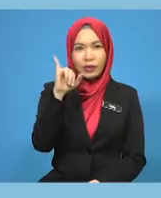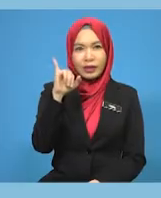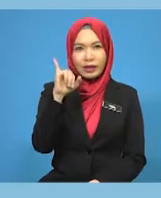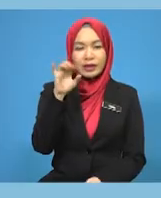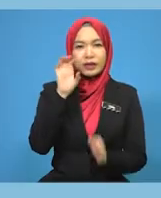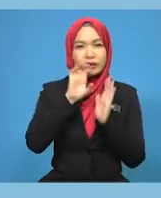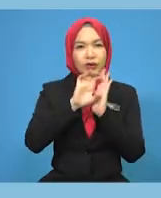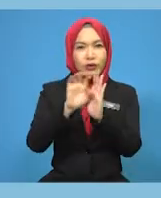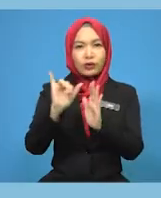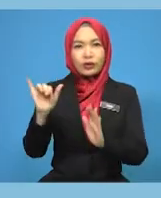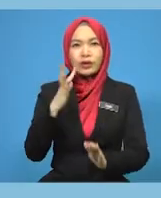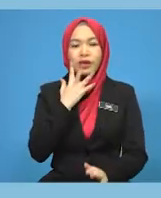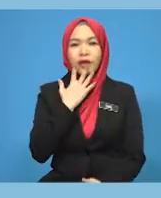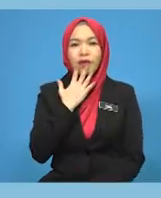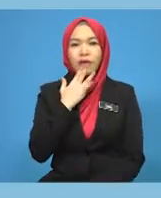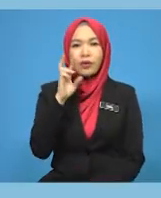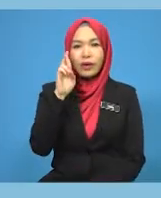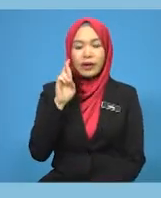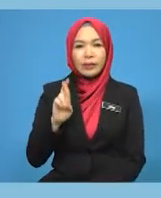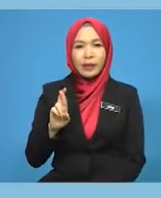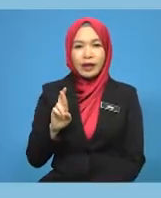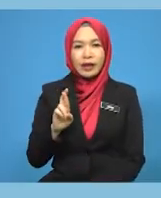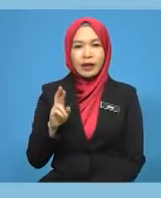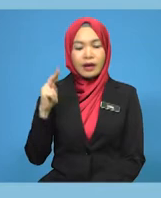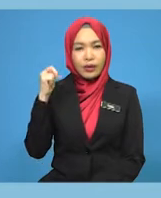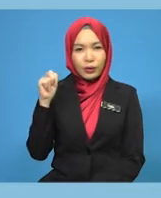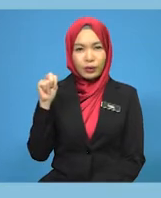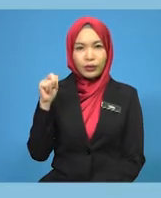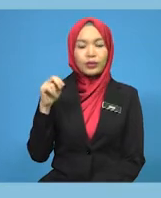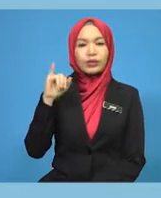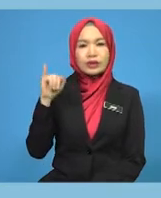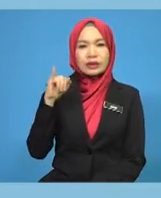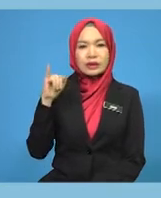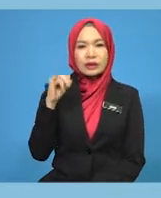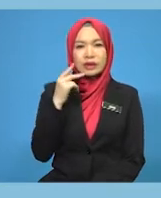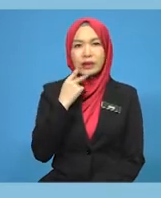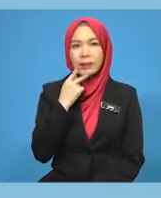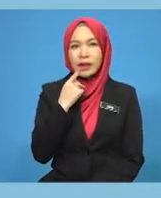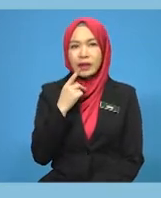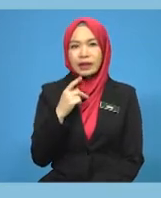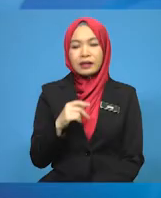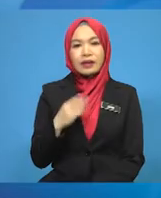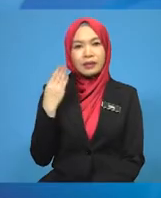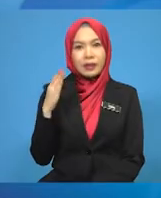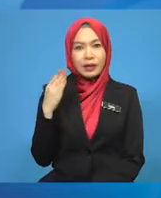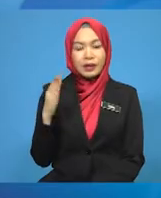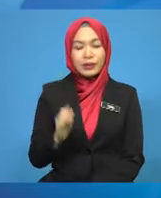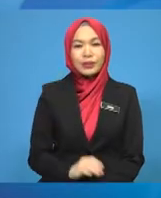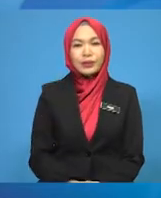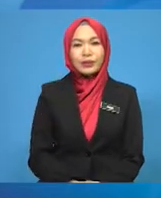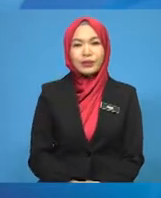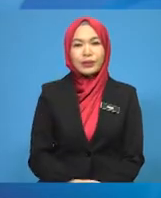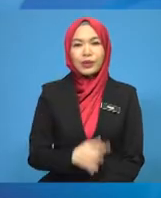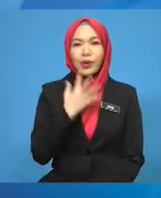warna merah, warna ungu, warna jingga, warna merah jambu dan warna biru. Contoh penggunaan